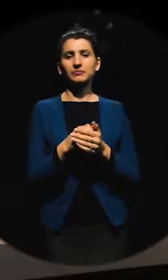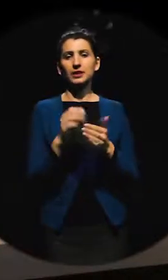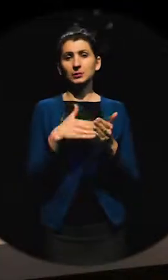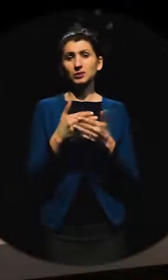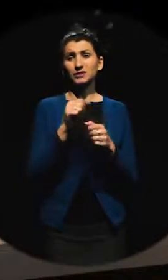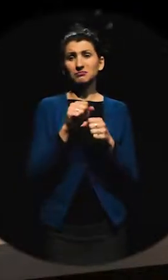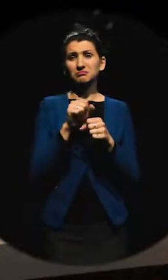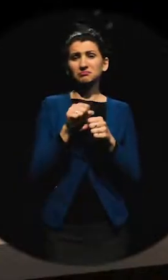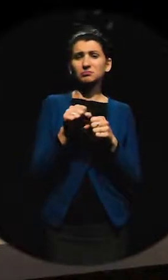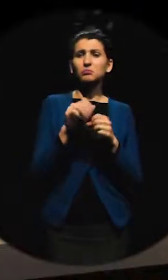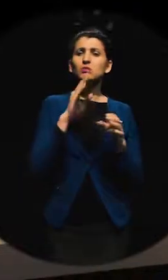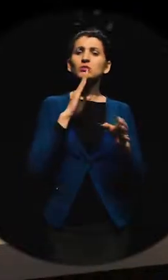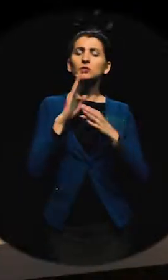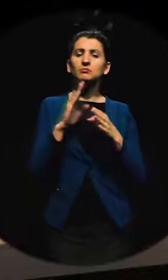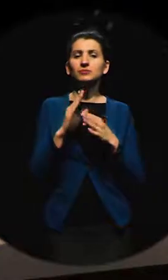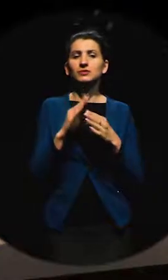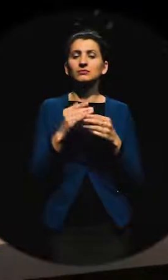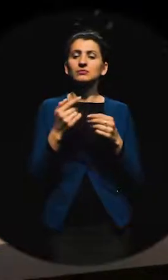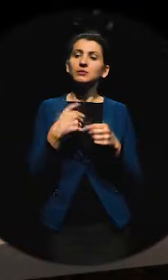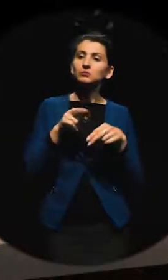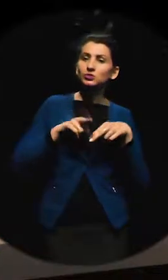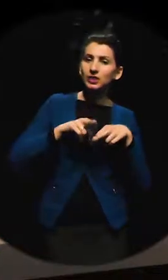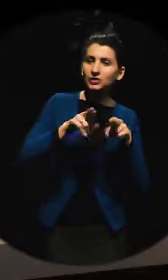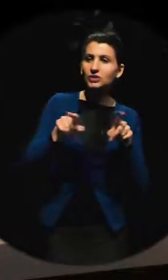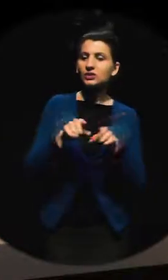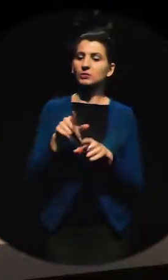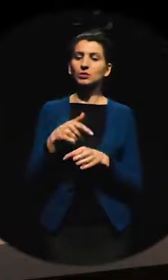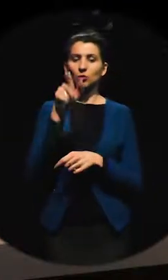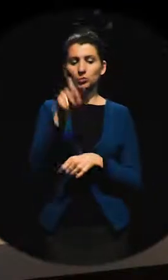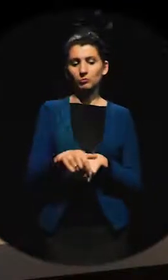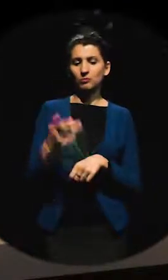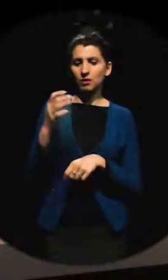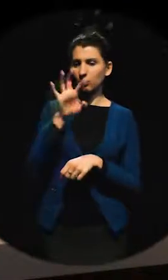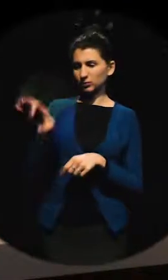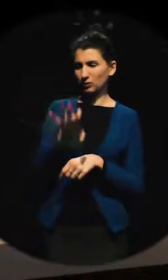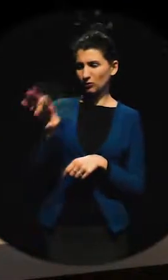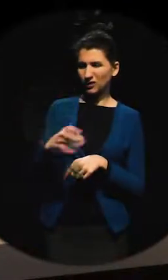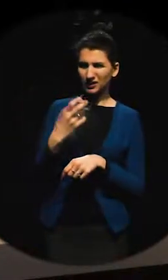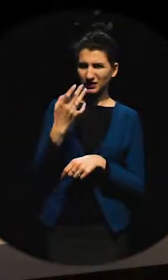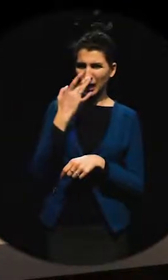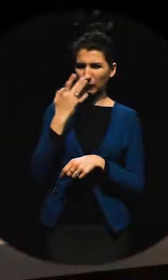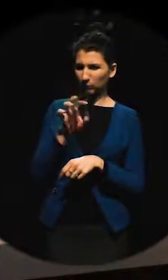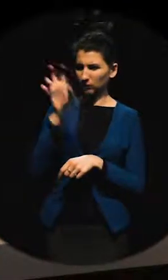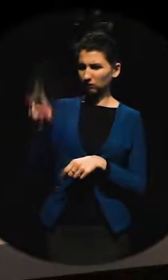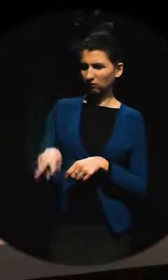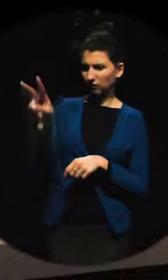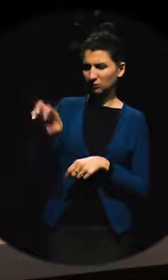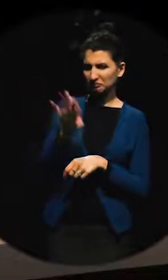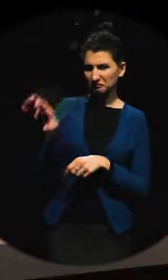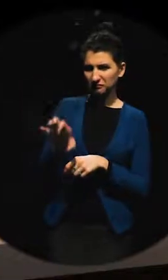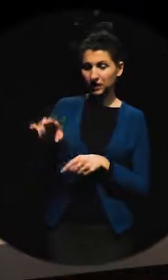jest tutaj formułowana jako przynależna i gapiącemu się, i osobie, która się